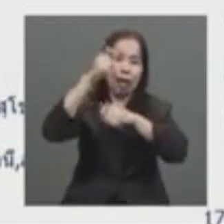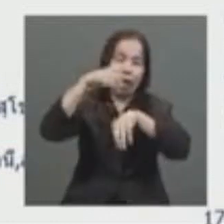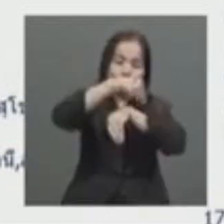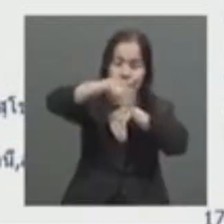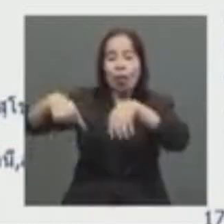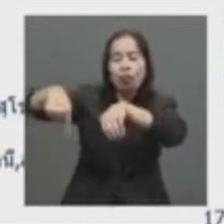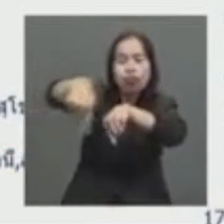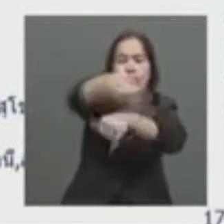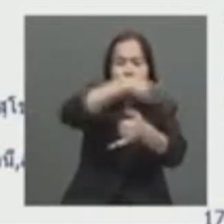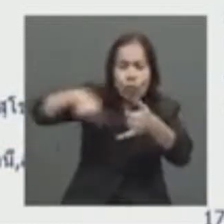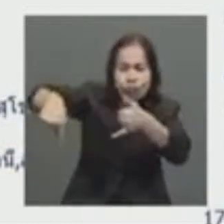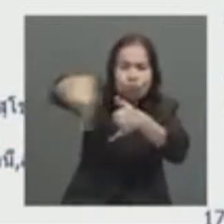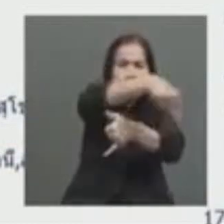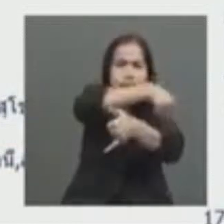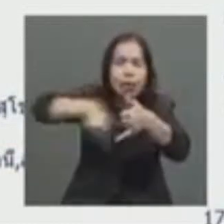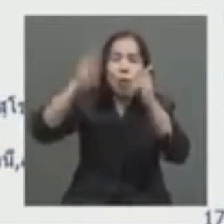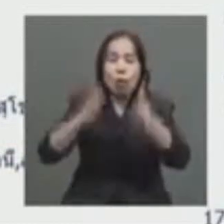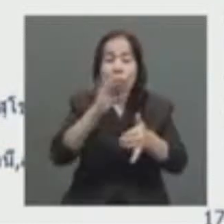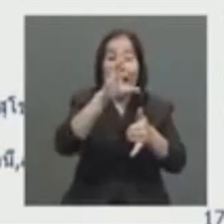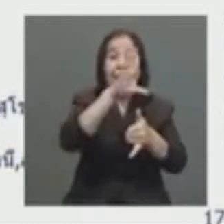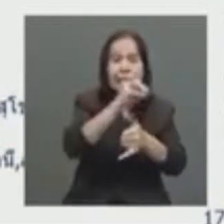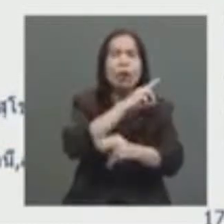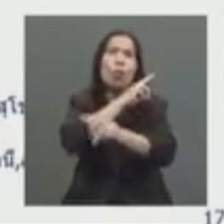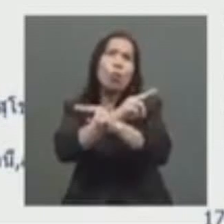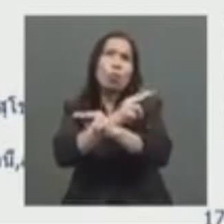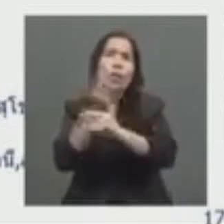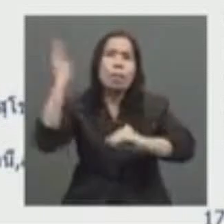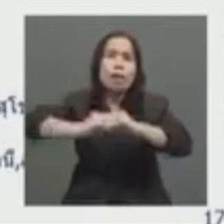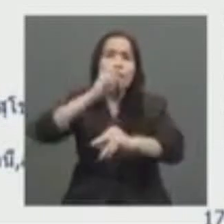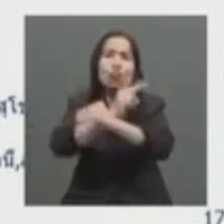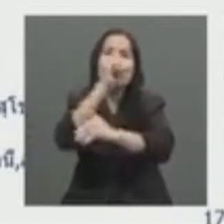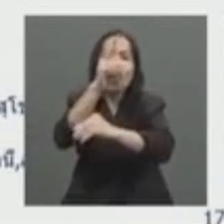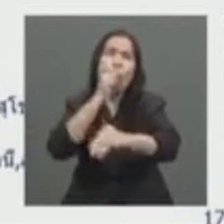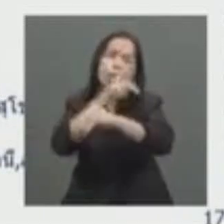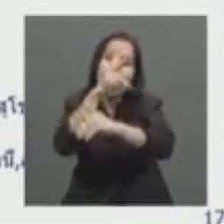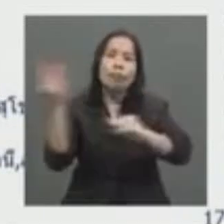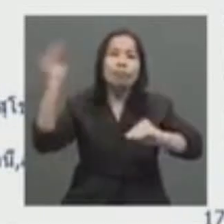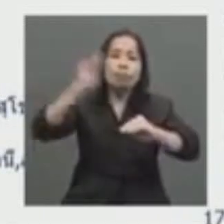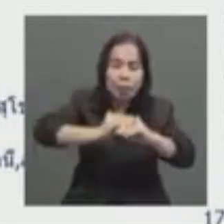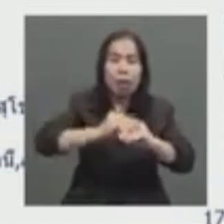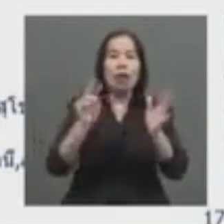ตรงนี้นะครับที่มีความสำคัญคือคนที่เดินทางอยู่ในกรุงเทพมหานครมีความเสี่ยงทั้งสิ้นที่ท่านจะติดเชื้อ850คูณประมาณสักสองเท่าถึง 3